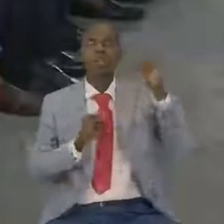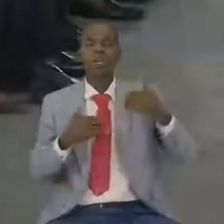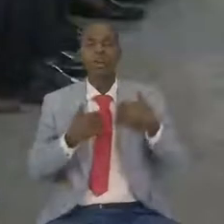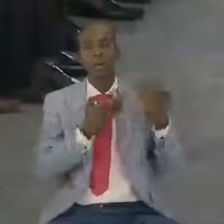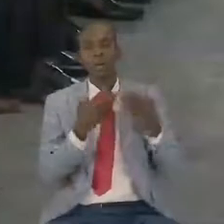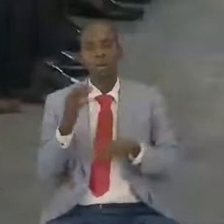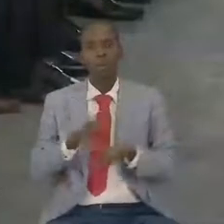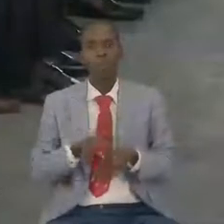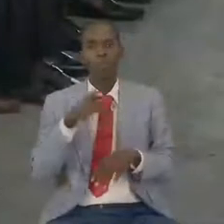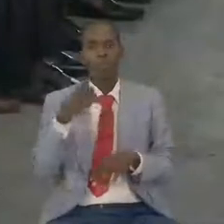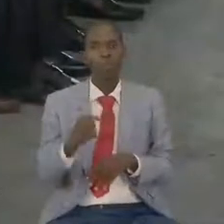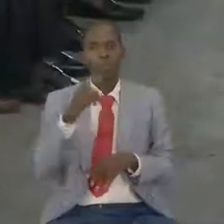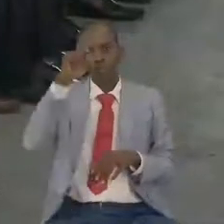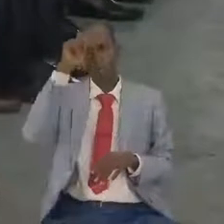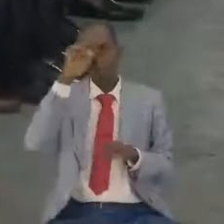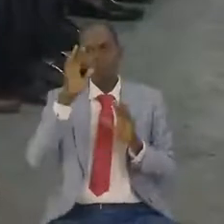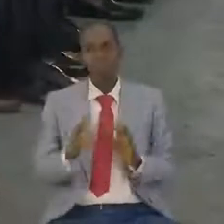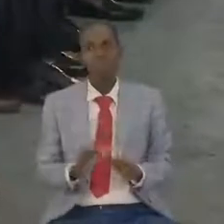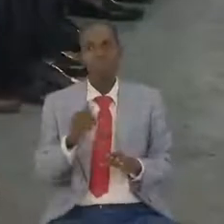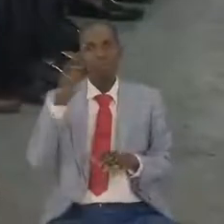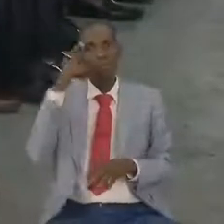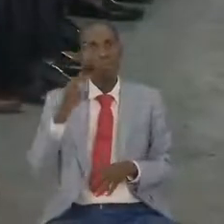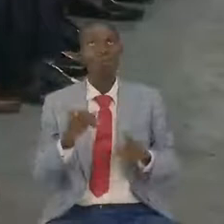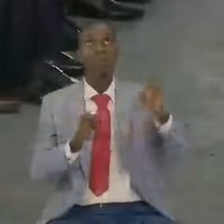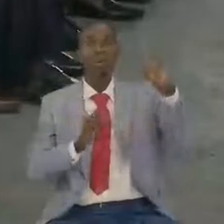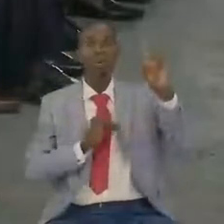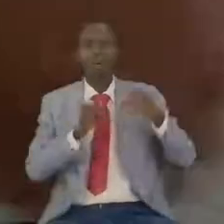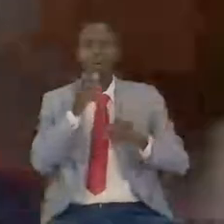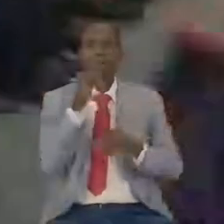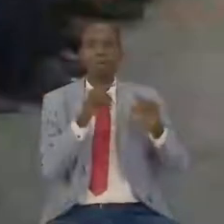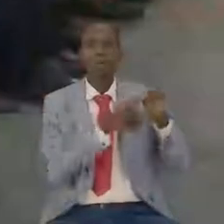Car je suis l'Éternel qui te guérit.